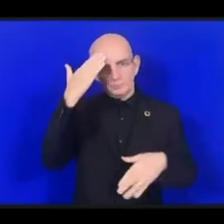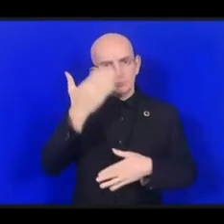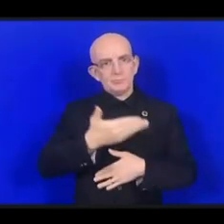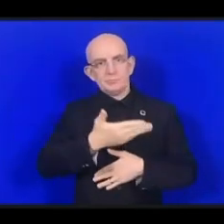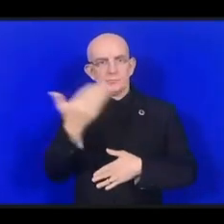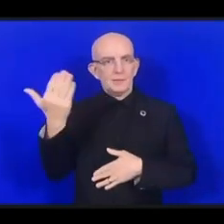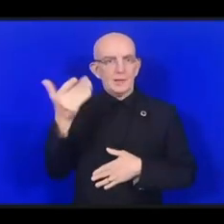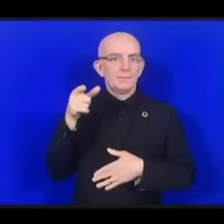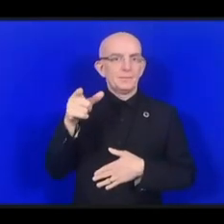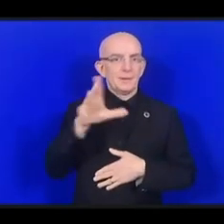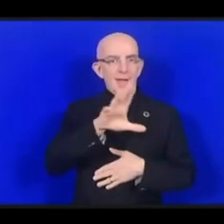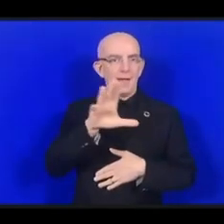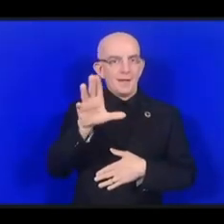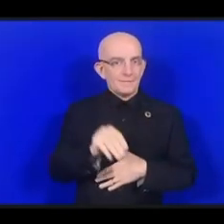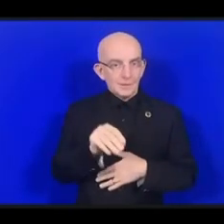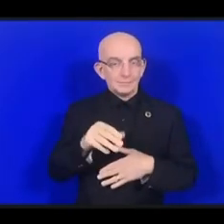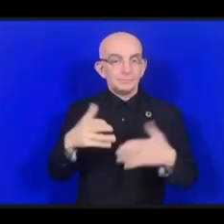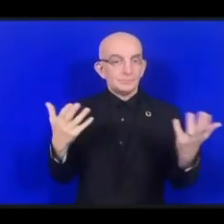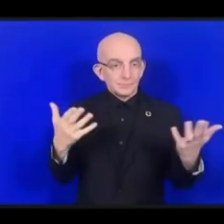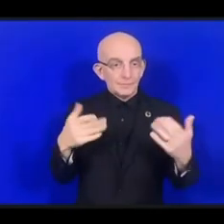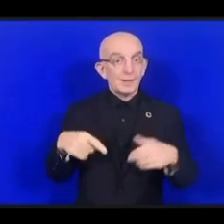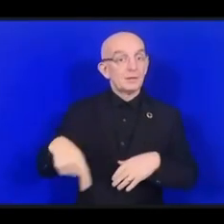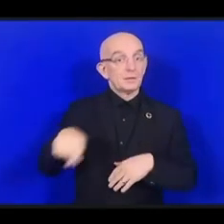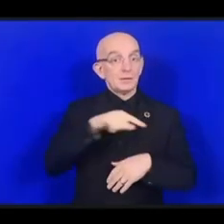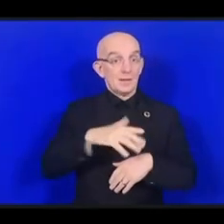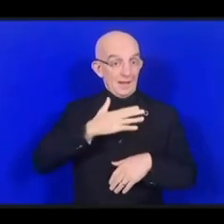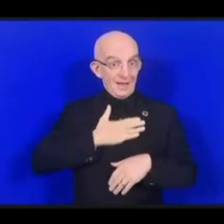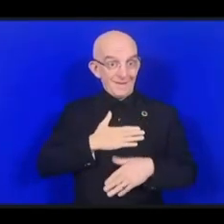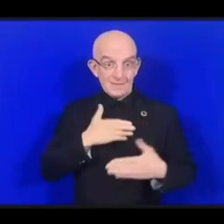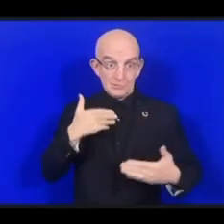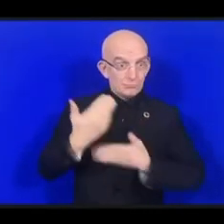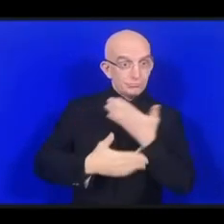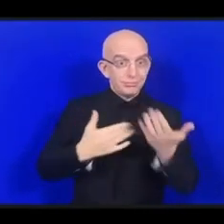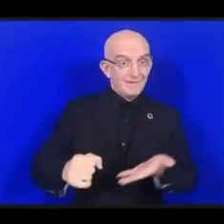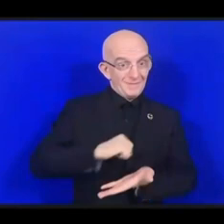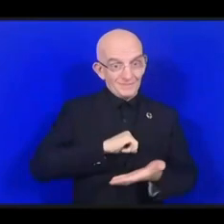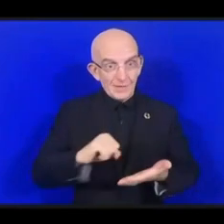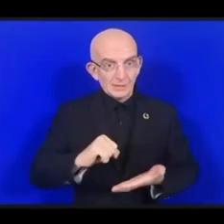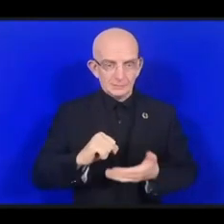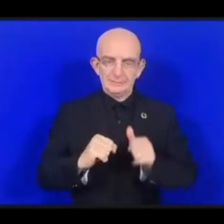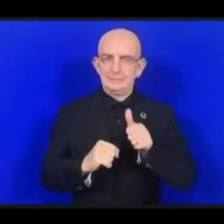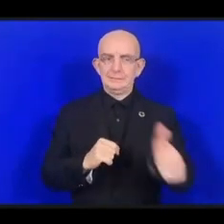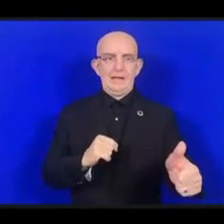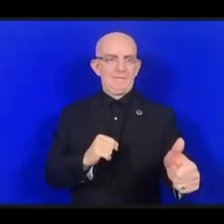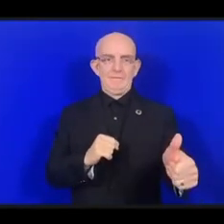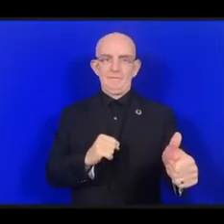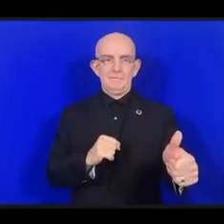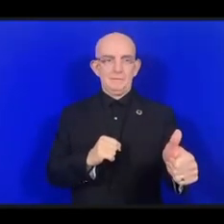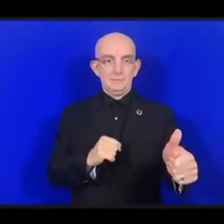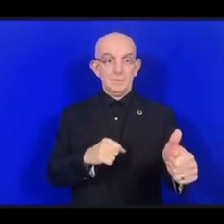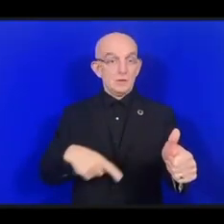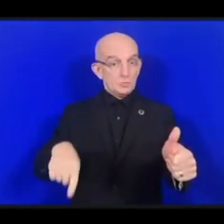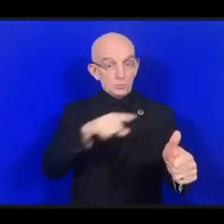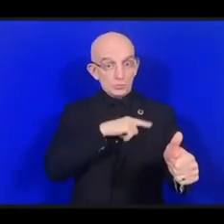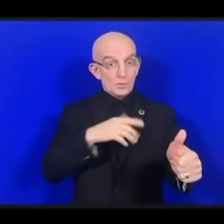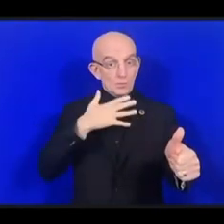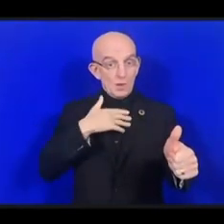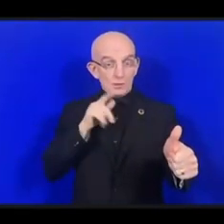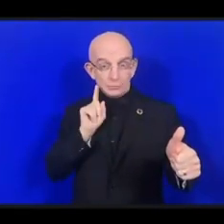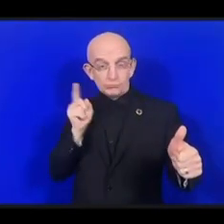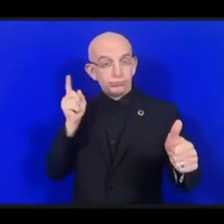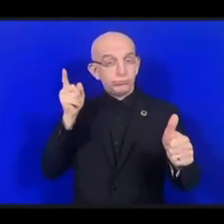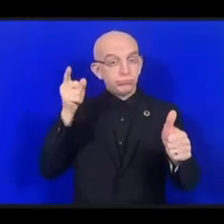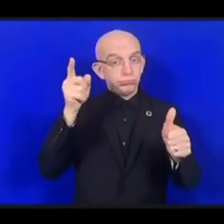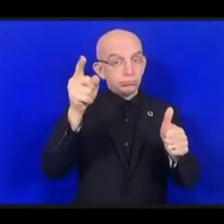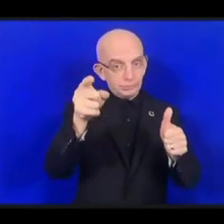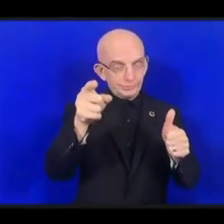我想要说就是说独行快众行远，